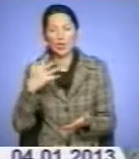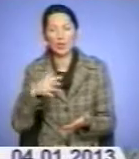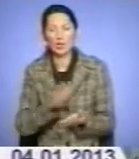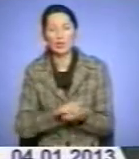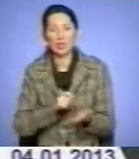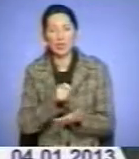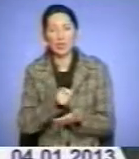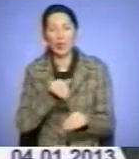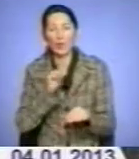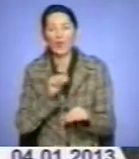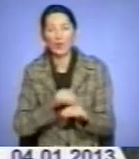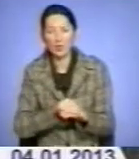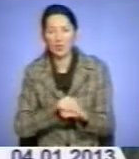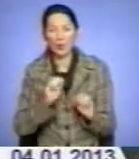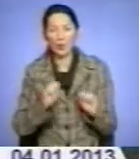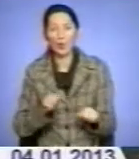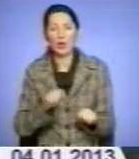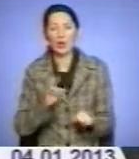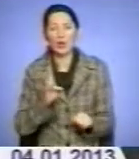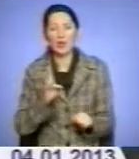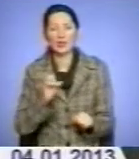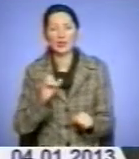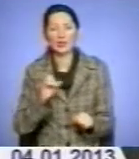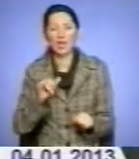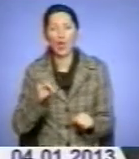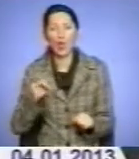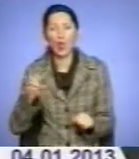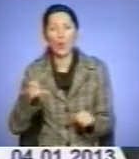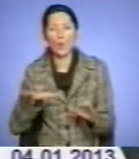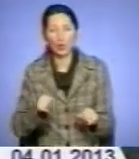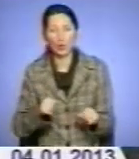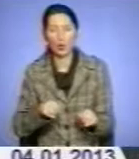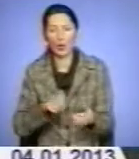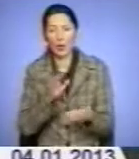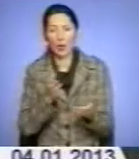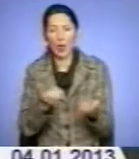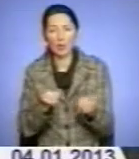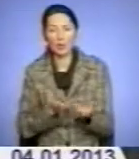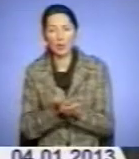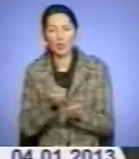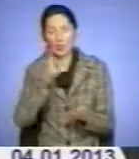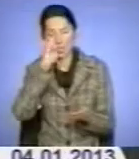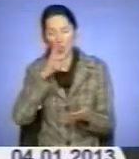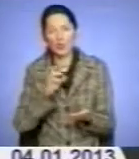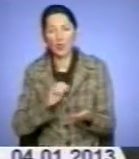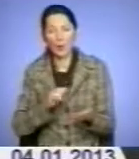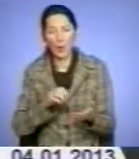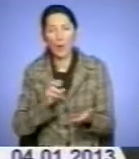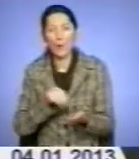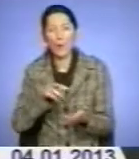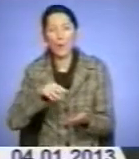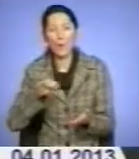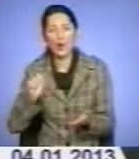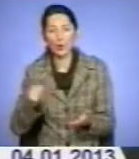нерухоме майно. За реєстрацію речових прав справляється державне мито у розмірі 119 гривень. За реєстрацію іншого